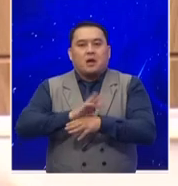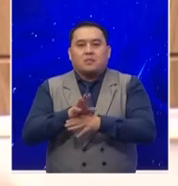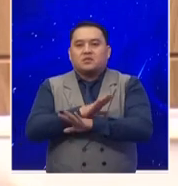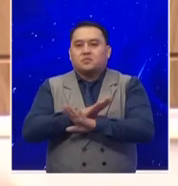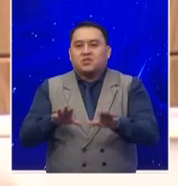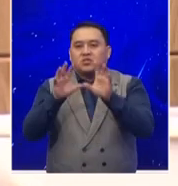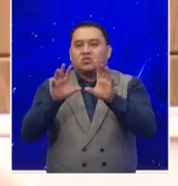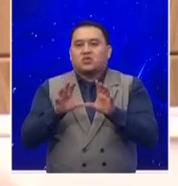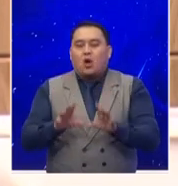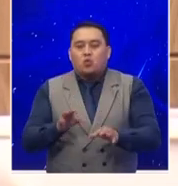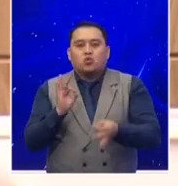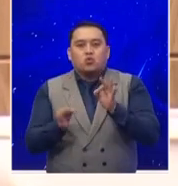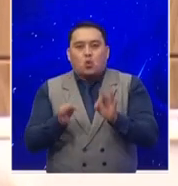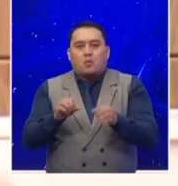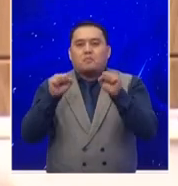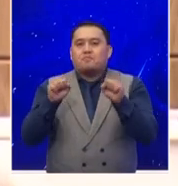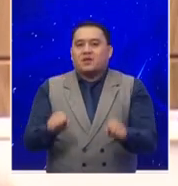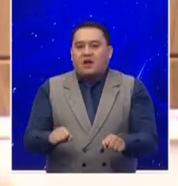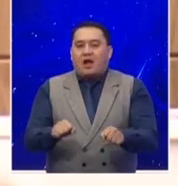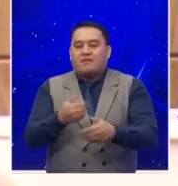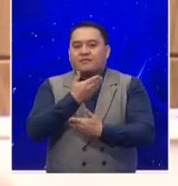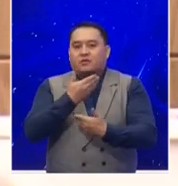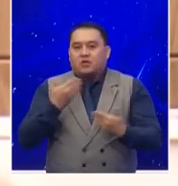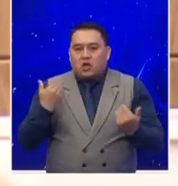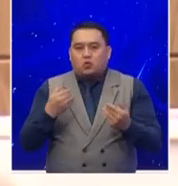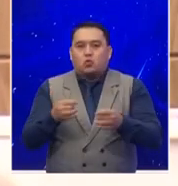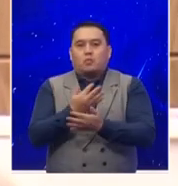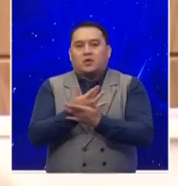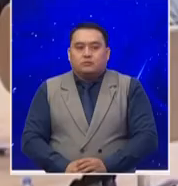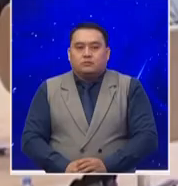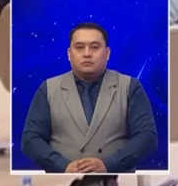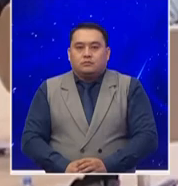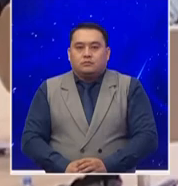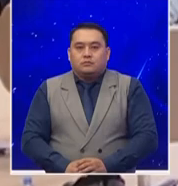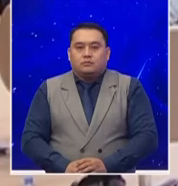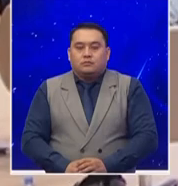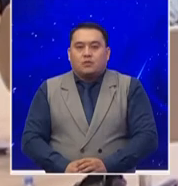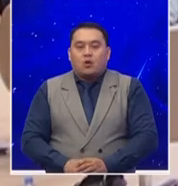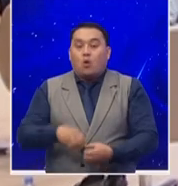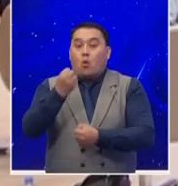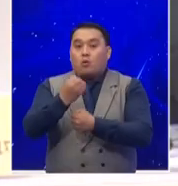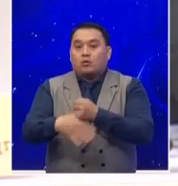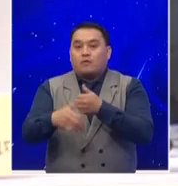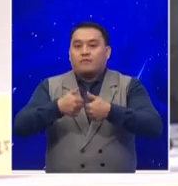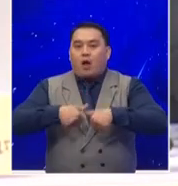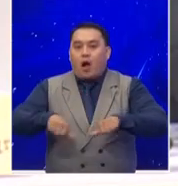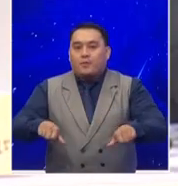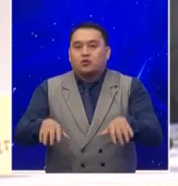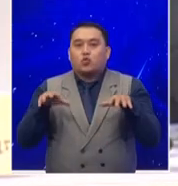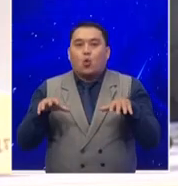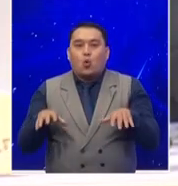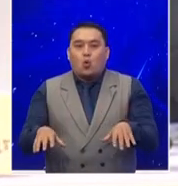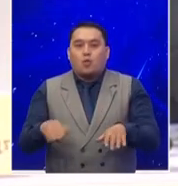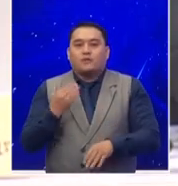соның салдарынан нормативтік құқықтық акт болып табылмайтынын бірнеше рет түсіндірді. Ал орталық сайлау комиссиясының төрағасы